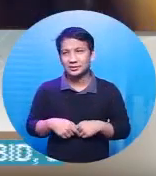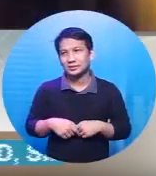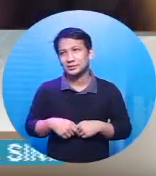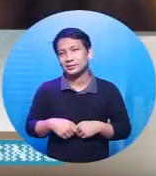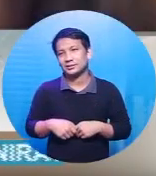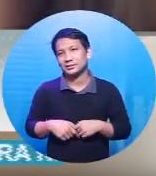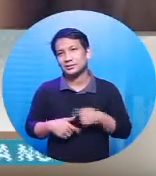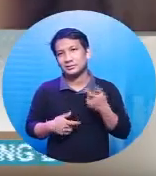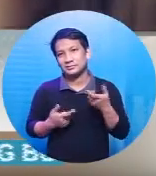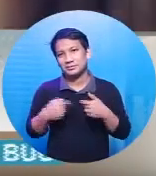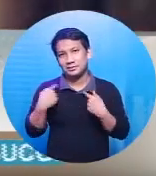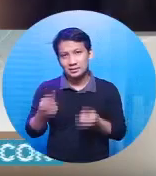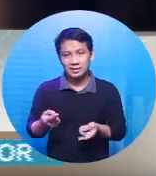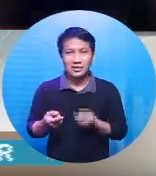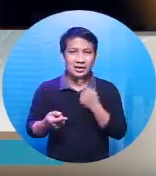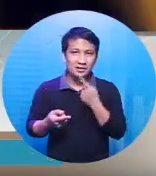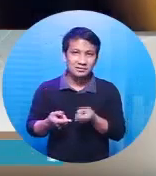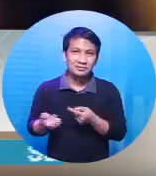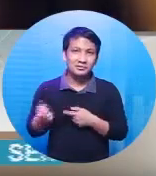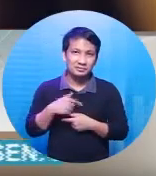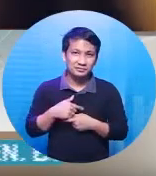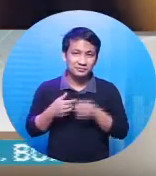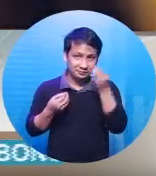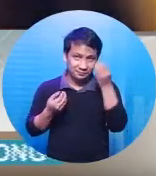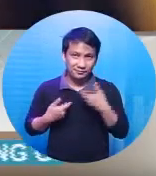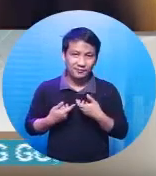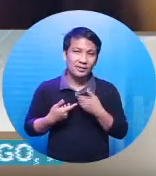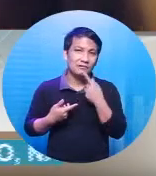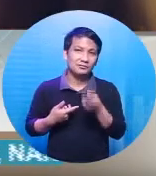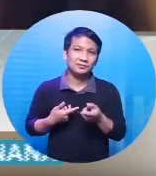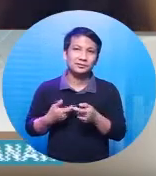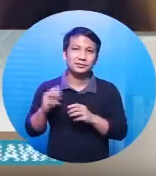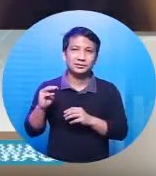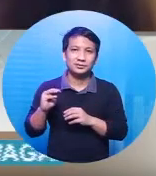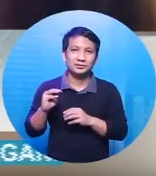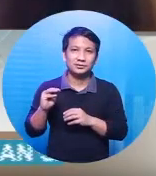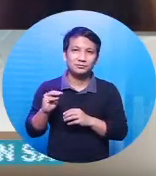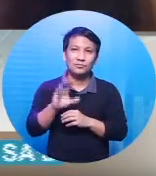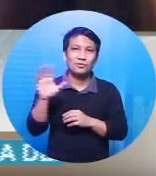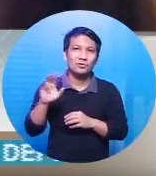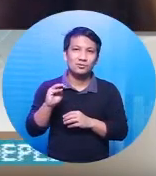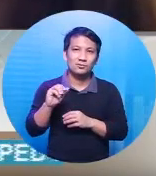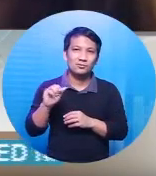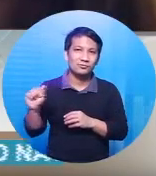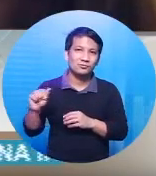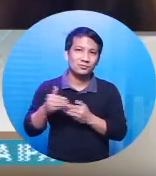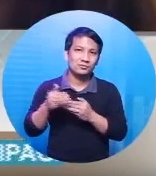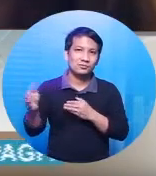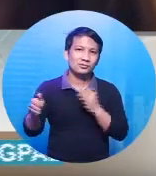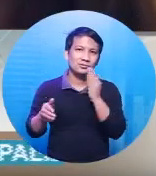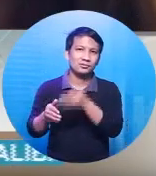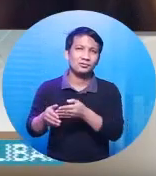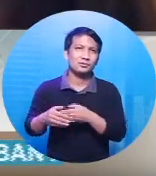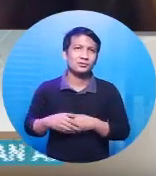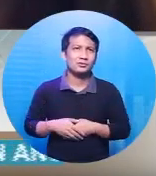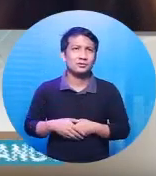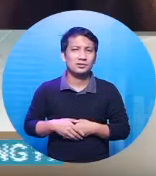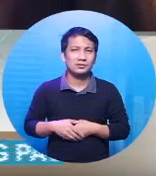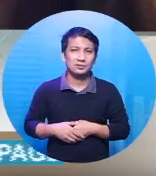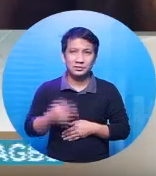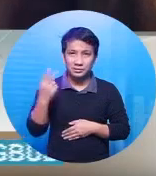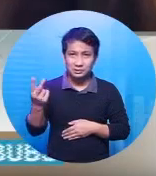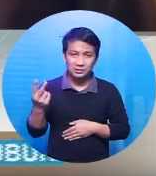isang case ng adi niya na nakipagkita nga sila doon sa MOA, doon sa isa pang Chinese ulit. And, so dalawang